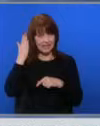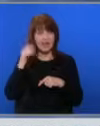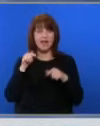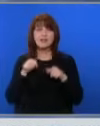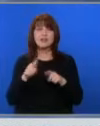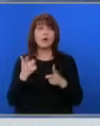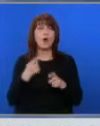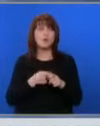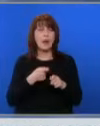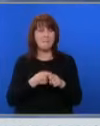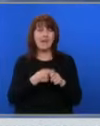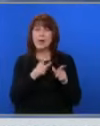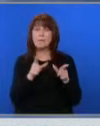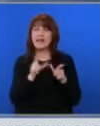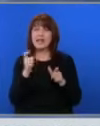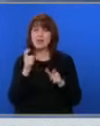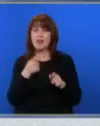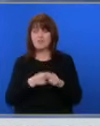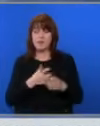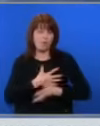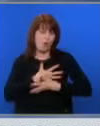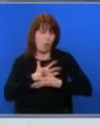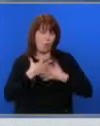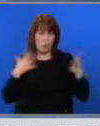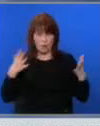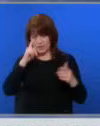която направи огромен жест,